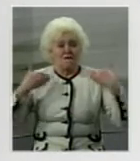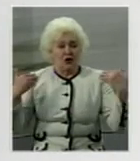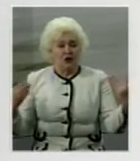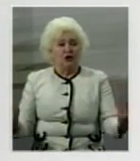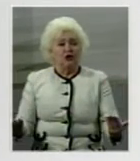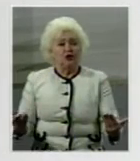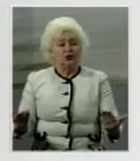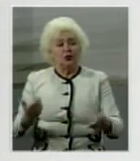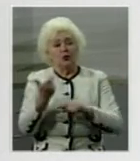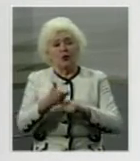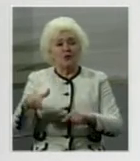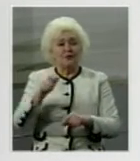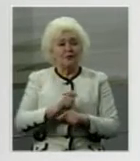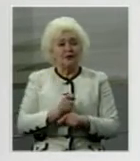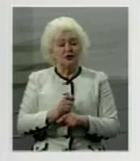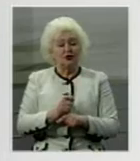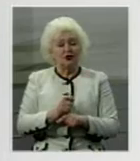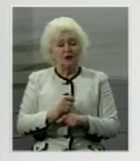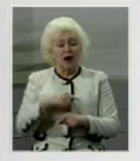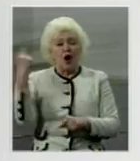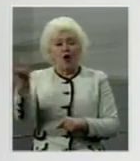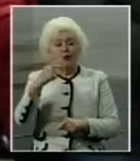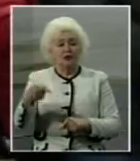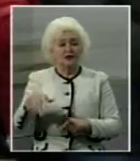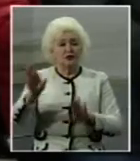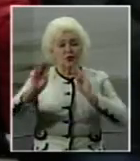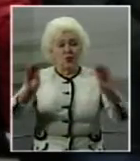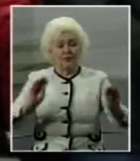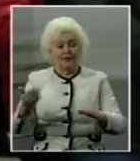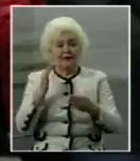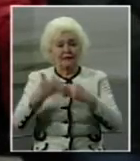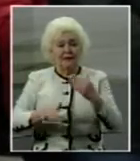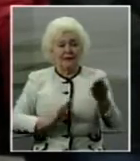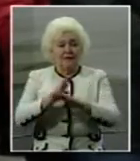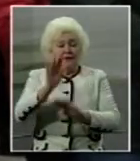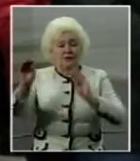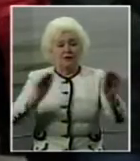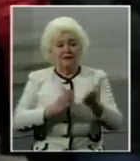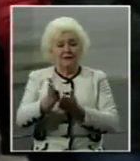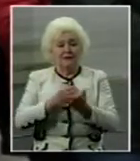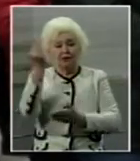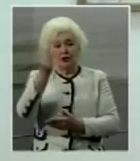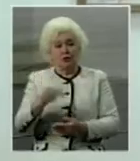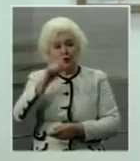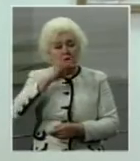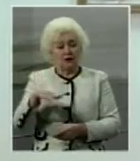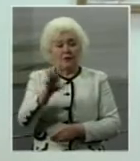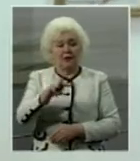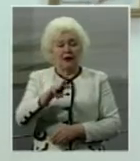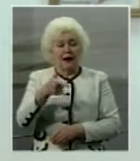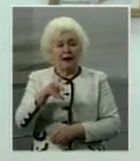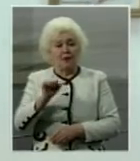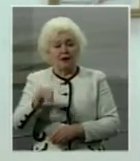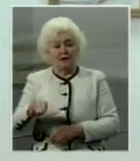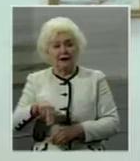величну, більш обласну виставку. Серед відвідувачів виставки заслужений художник України Микола